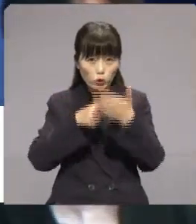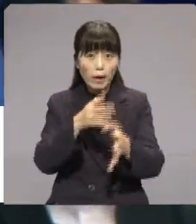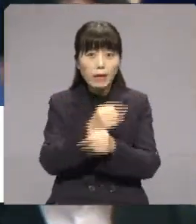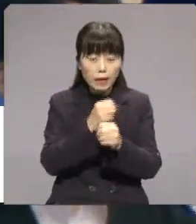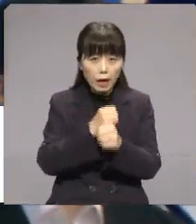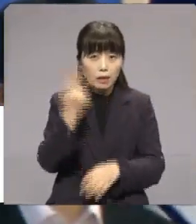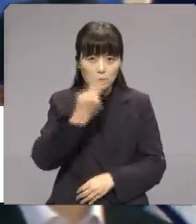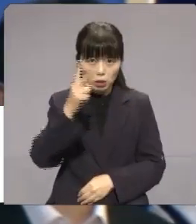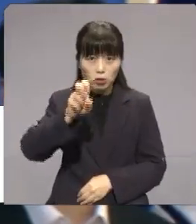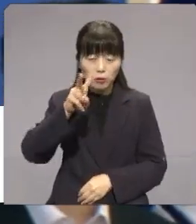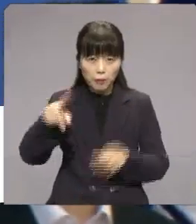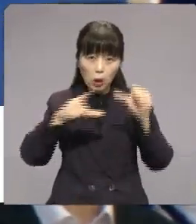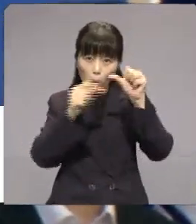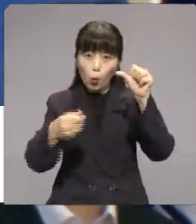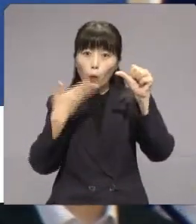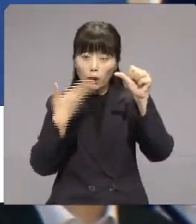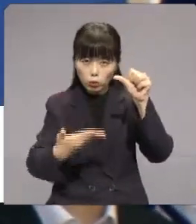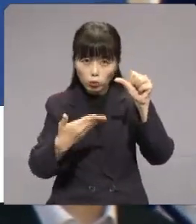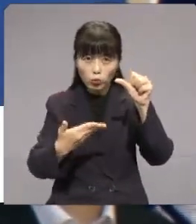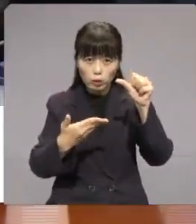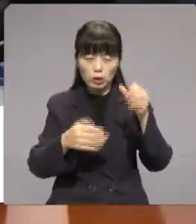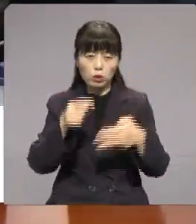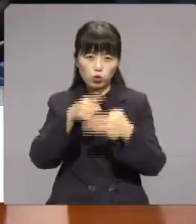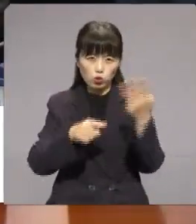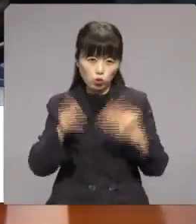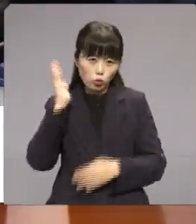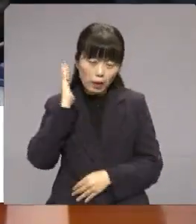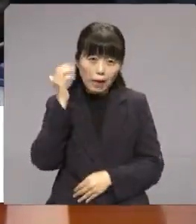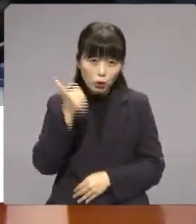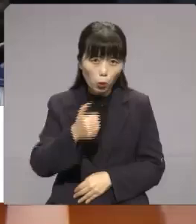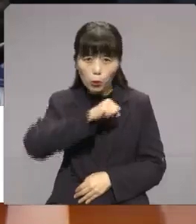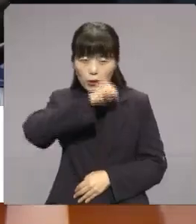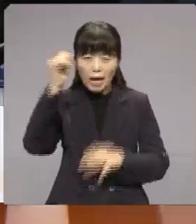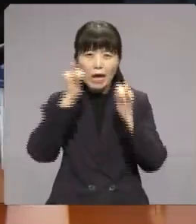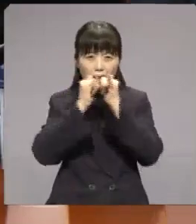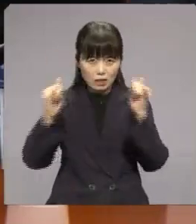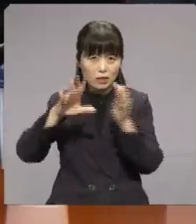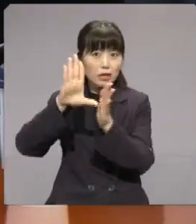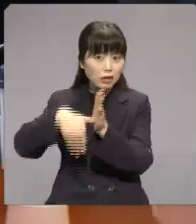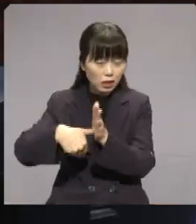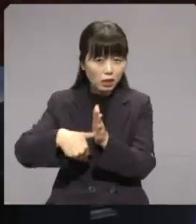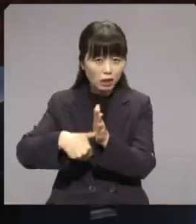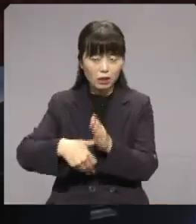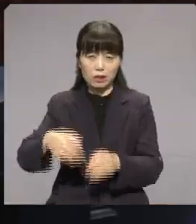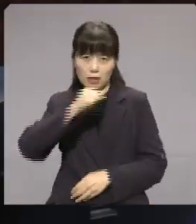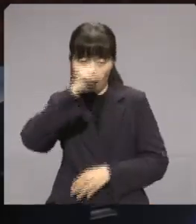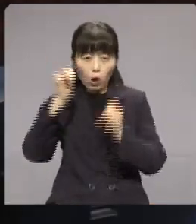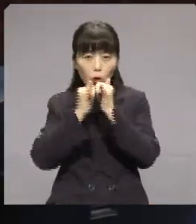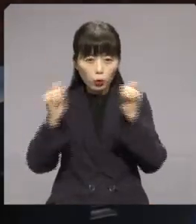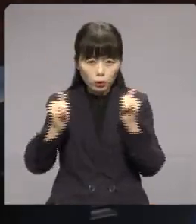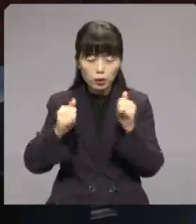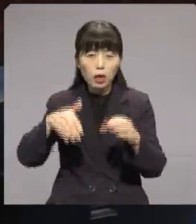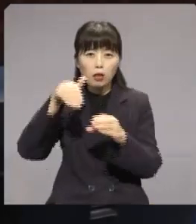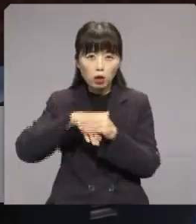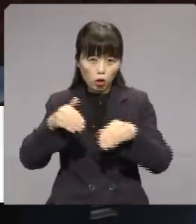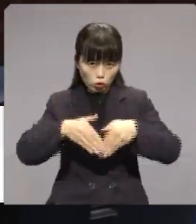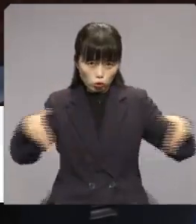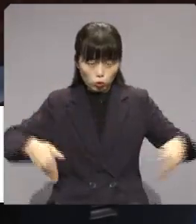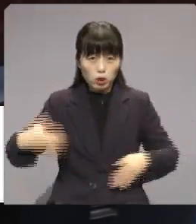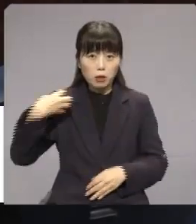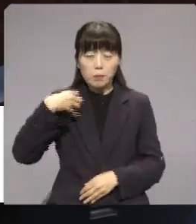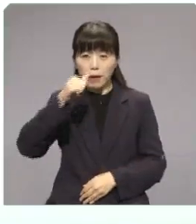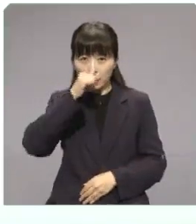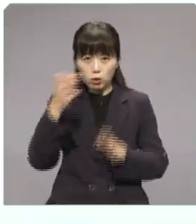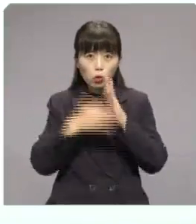날은 2022년 5월 9일 윤석열 대통령 당선인 시절입니다. 당선인은 선거 중립 의무가